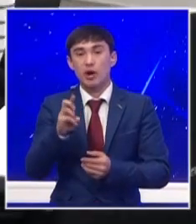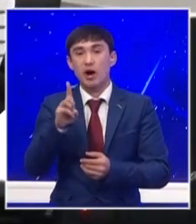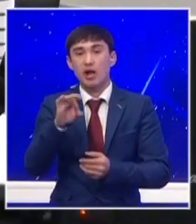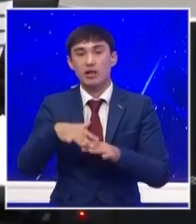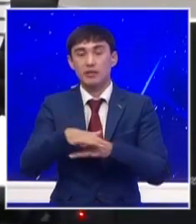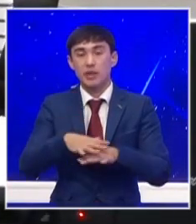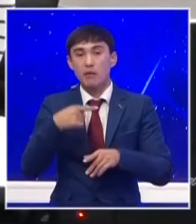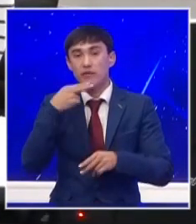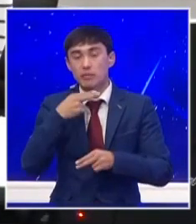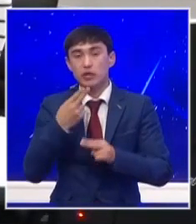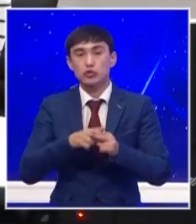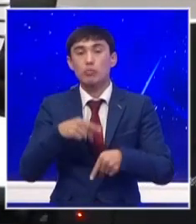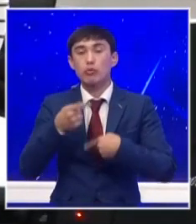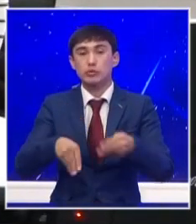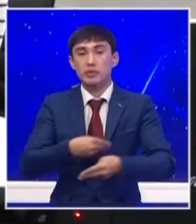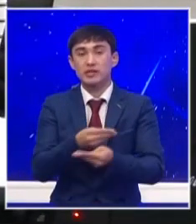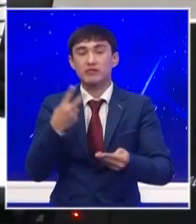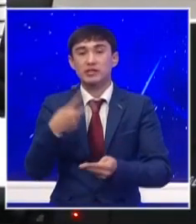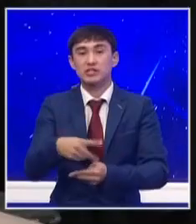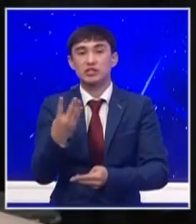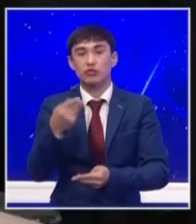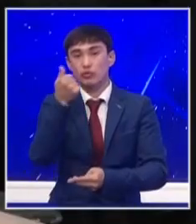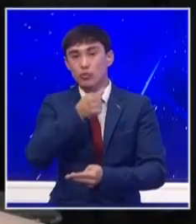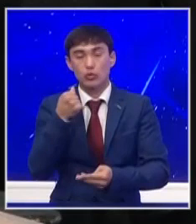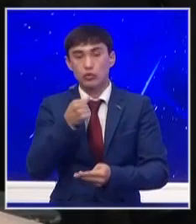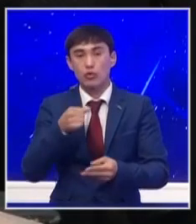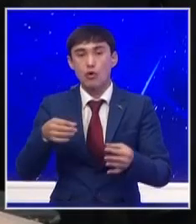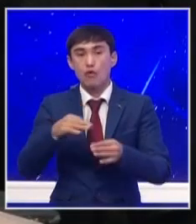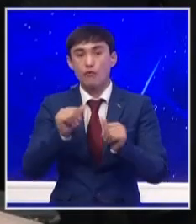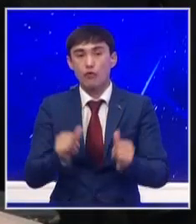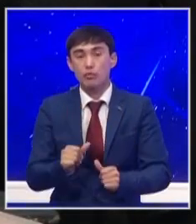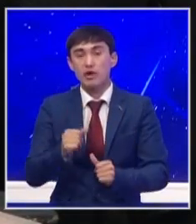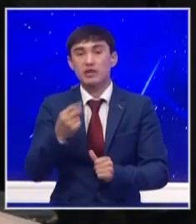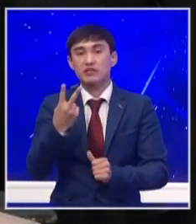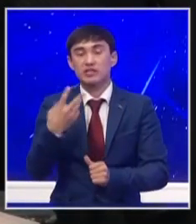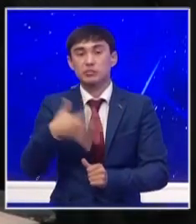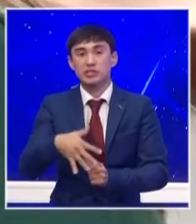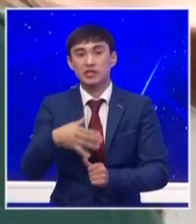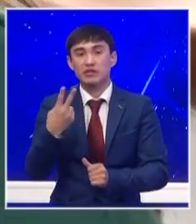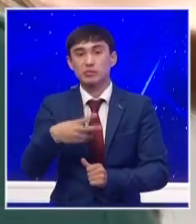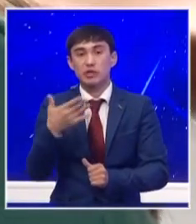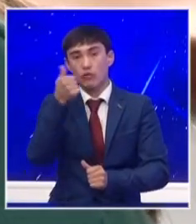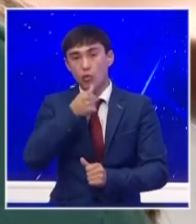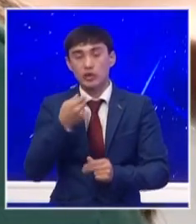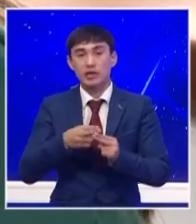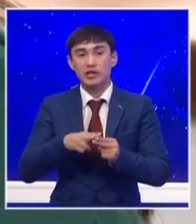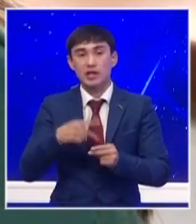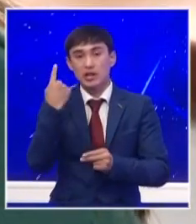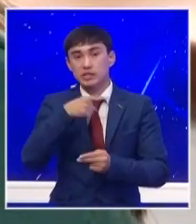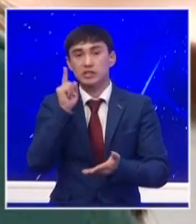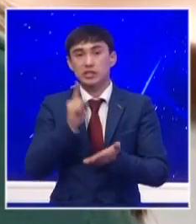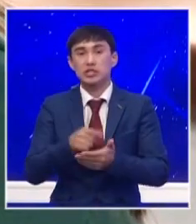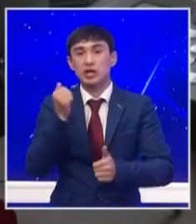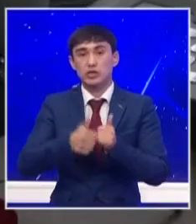обращаем внимание что после предоставления в 2024 году формы 250 2025 года данные лица должны